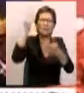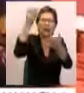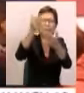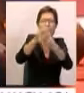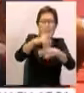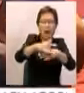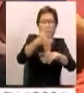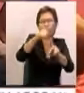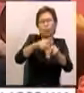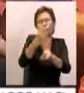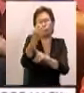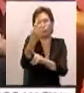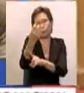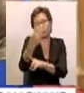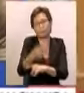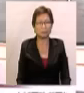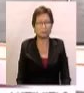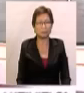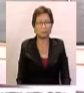Disember.